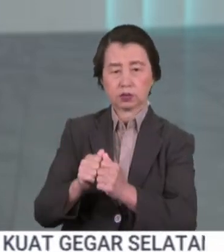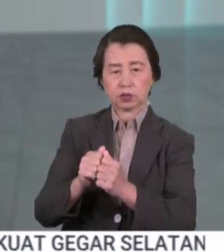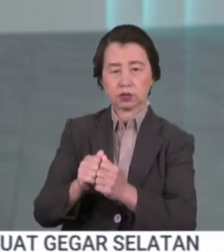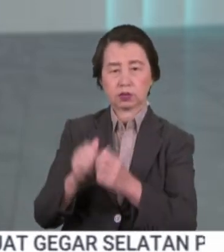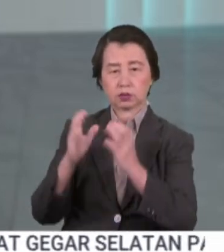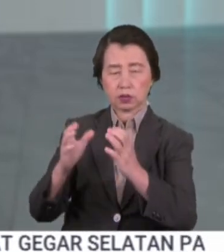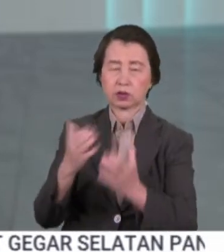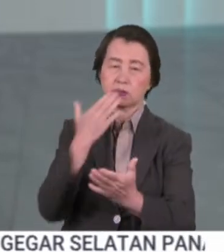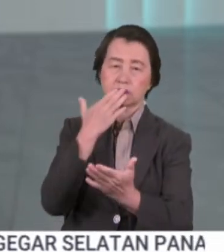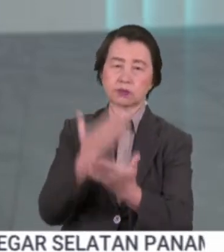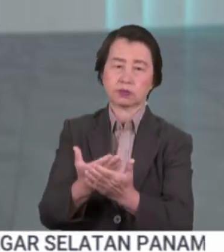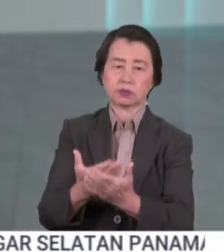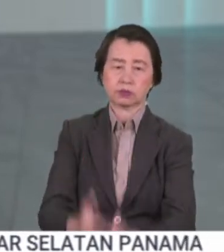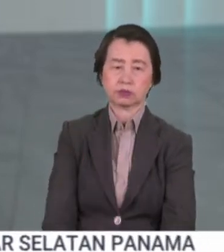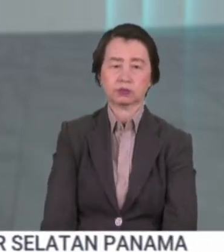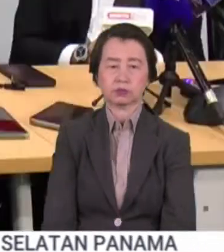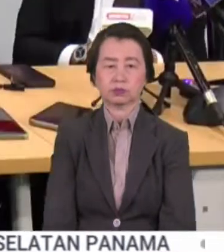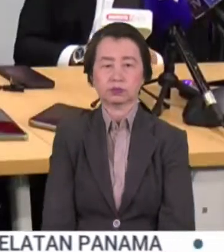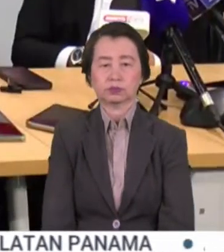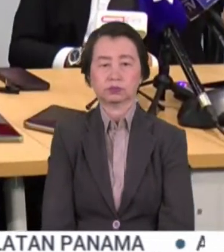secara baik